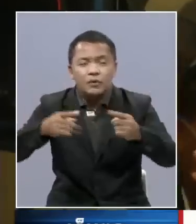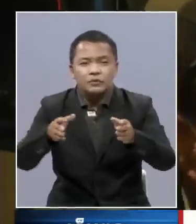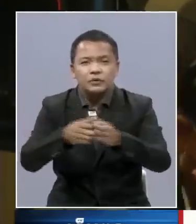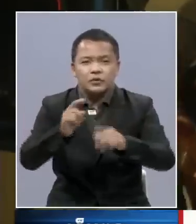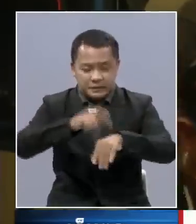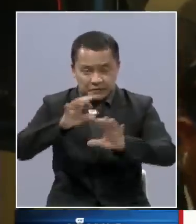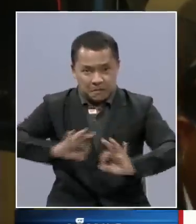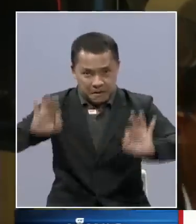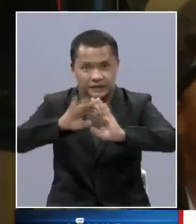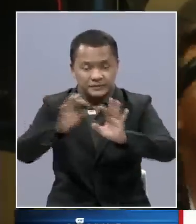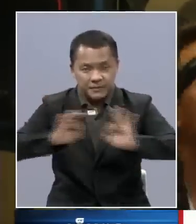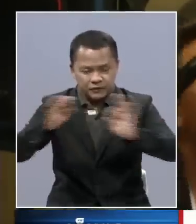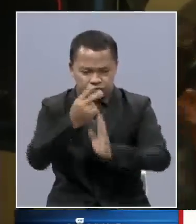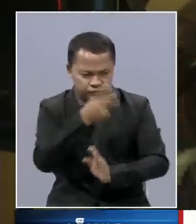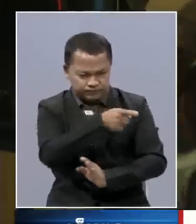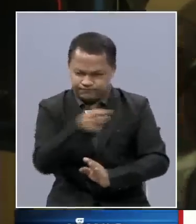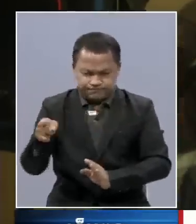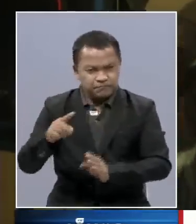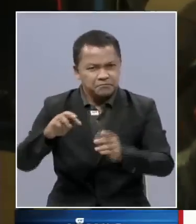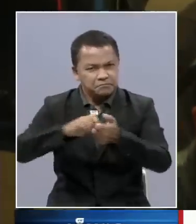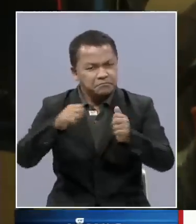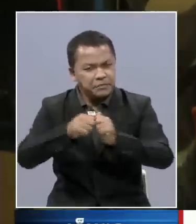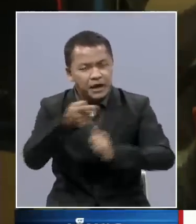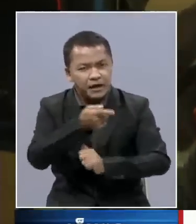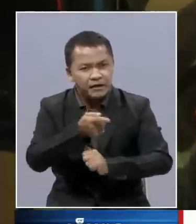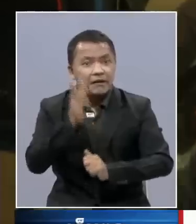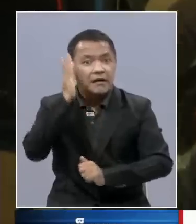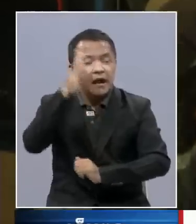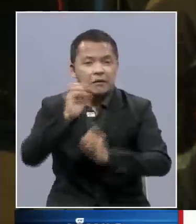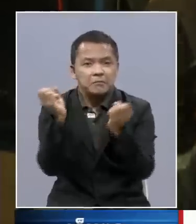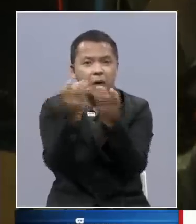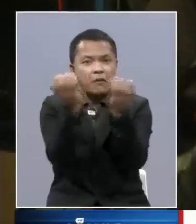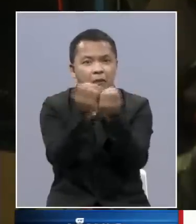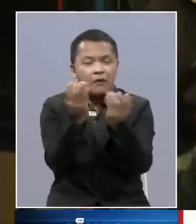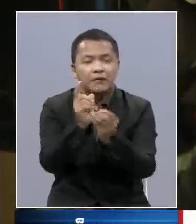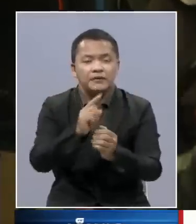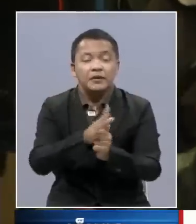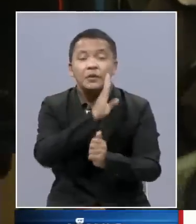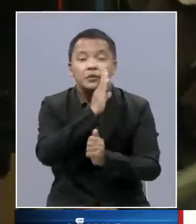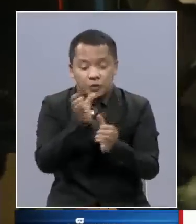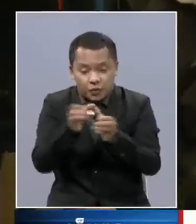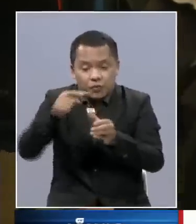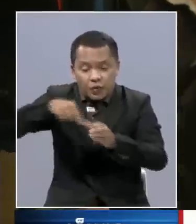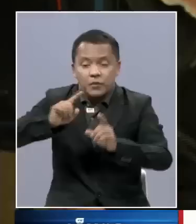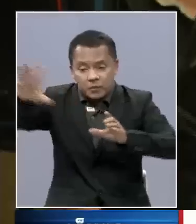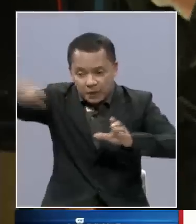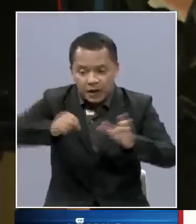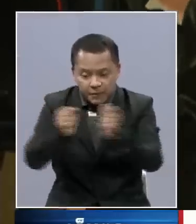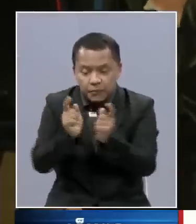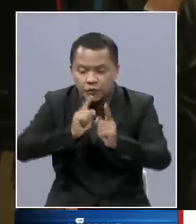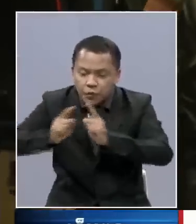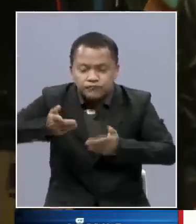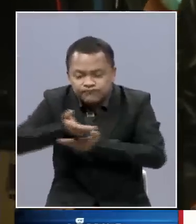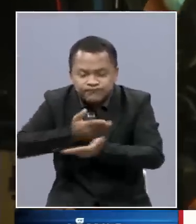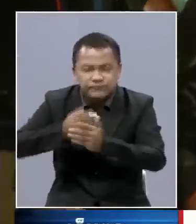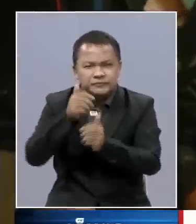วงเวลาสำคัญแบบนี้เนี่ยหลายคนก็มองว่าเอ๊ะเดี๋ยวมันจะกลายเป็นสถานการณ์ที่มันจะบานปลายเข้าไปนะฮะถ้ามีวงในที่สามารถคุยและเคลียร์ใจกันได้